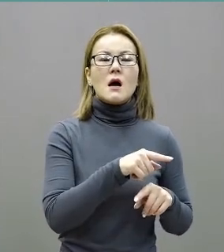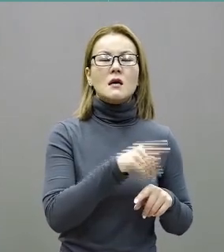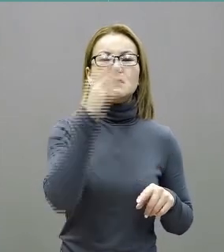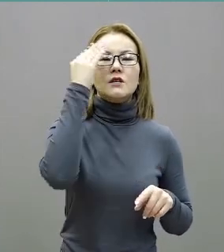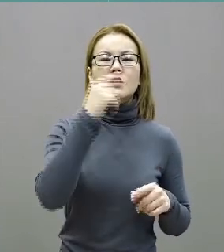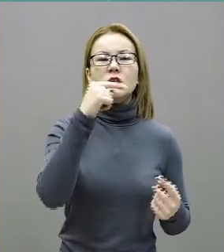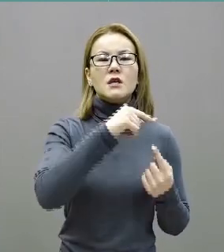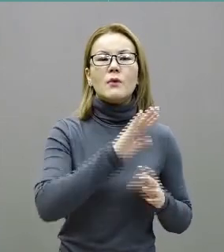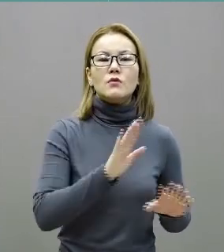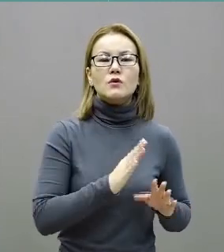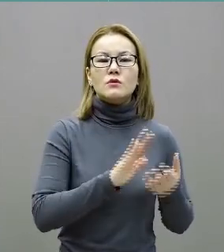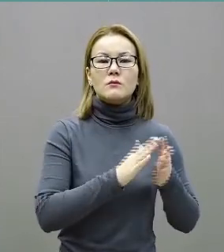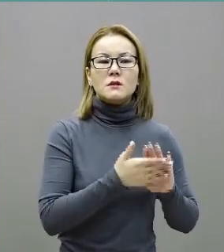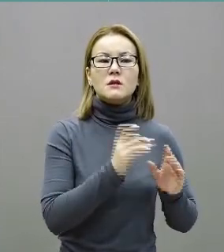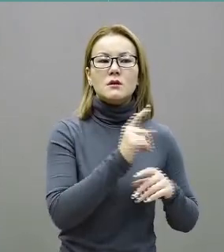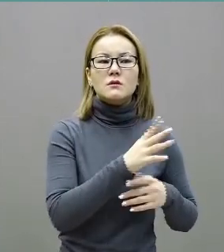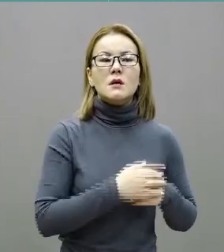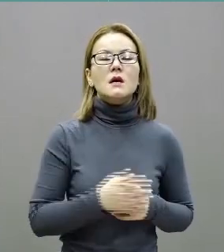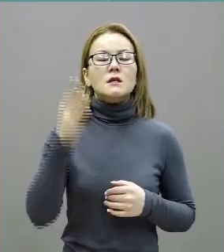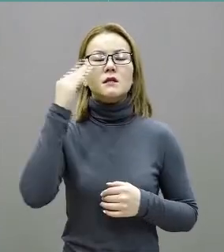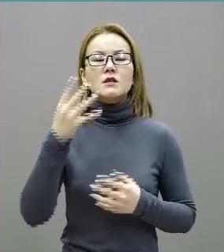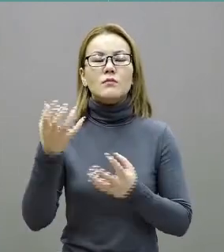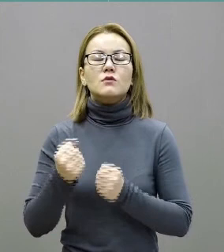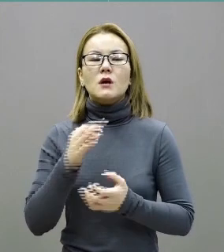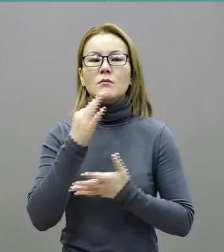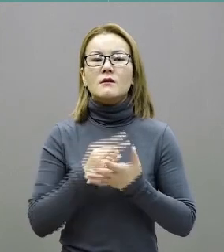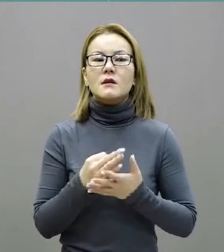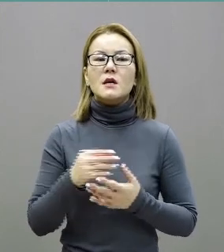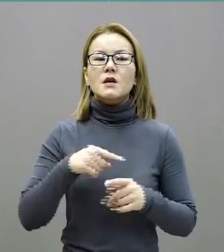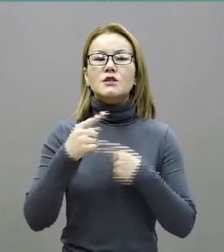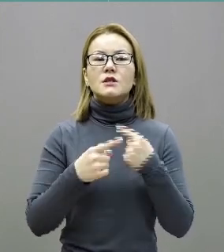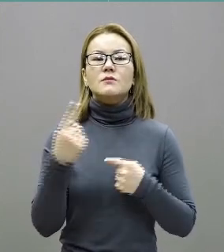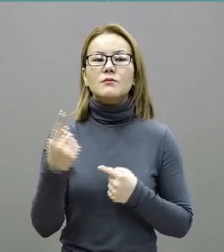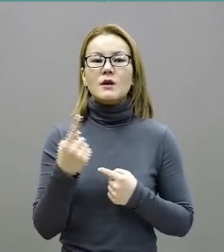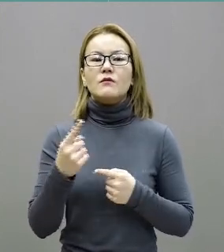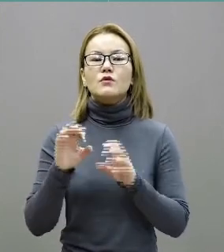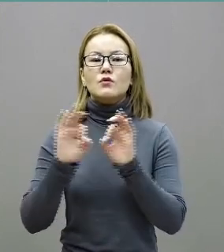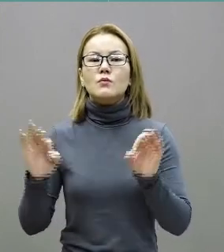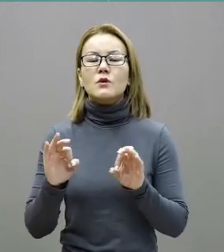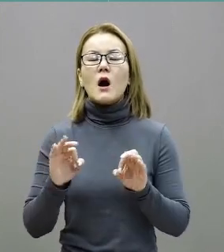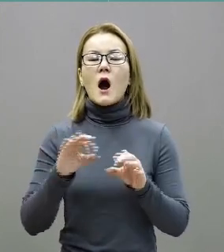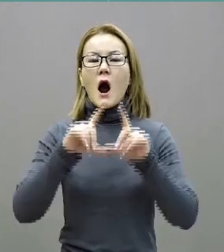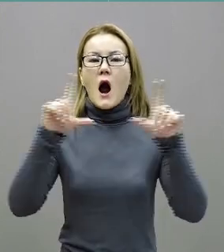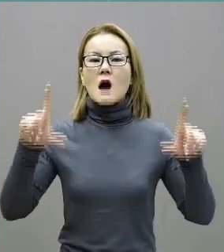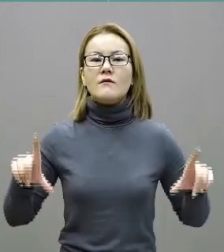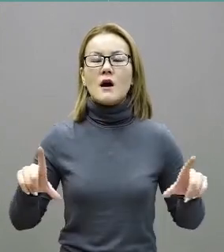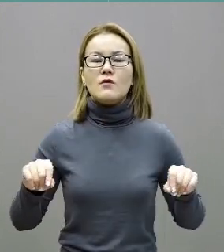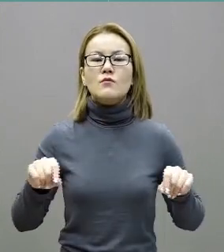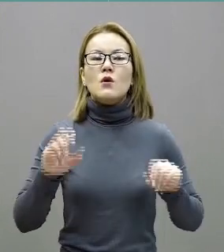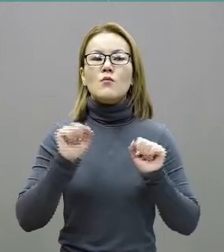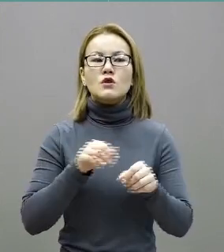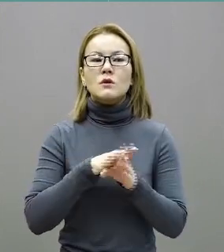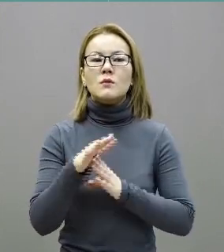удовлетворяет условию задачи значит получаем ответ через первую трубку аквариум можно заполнить за